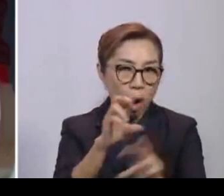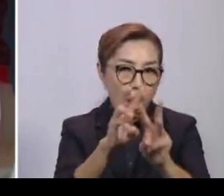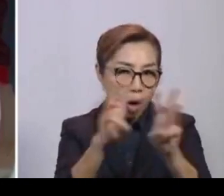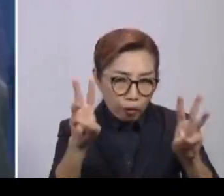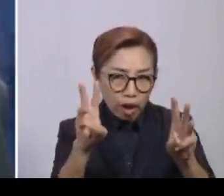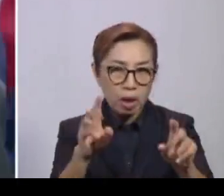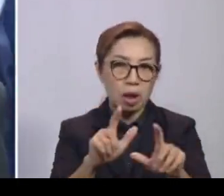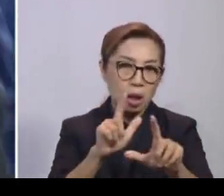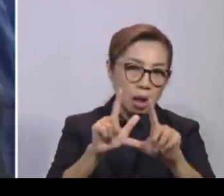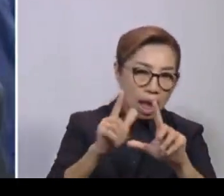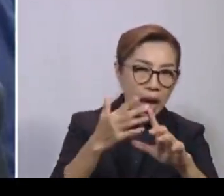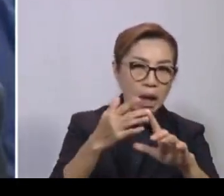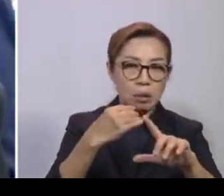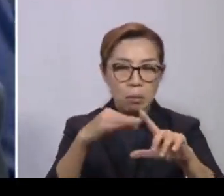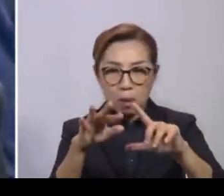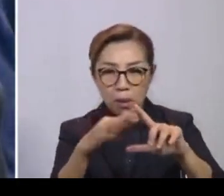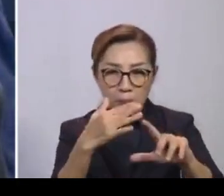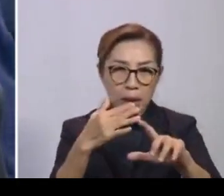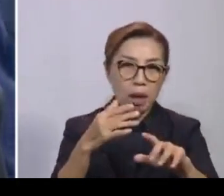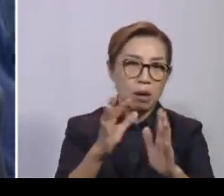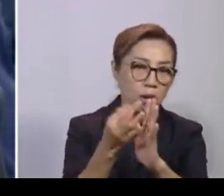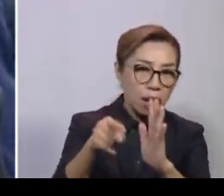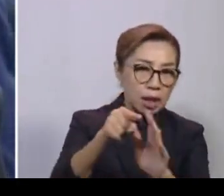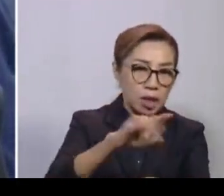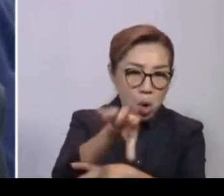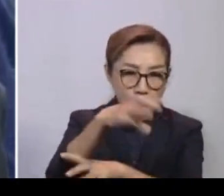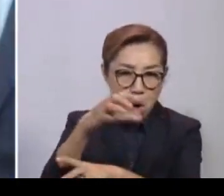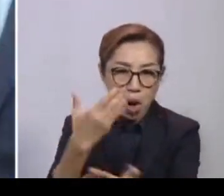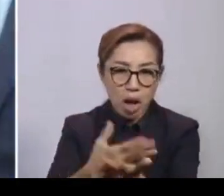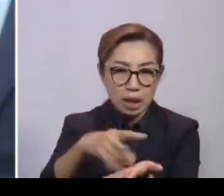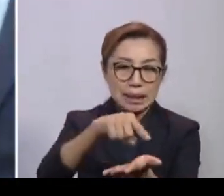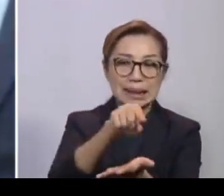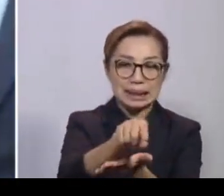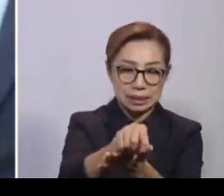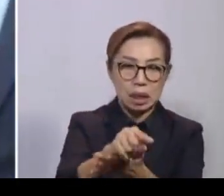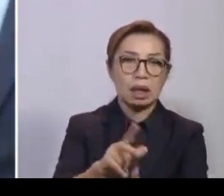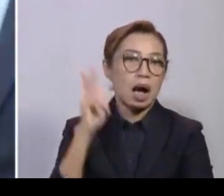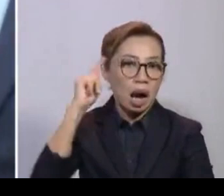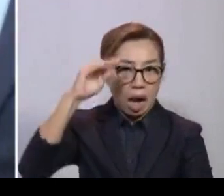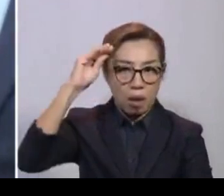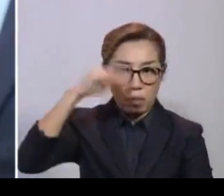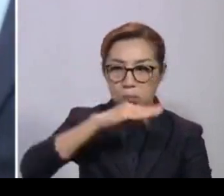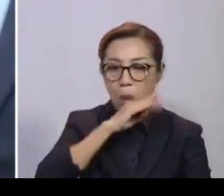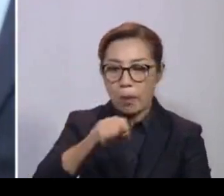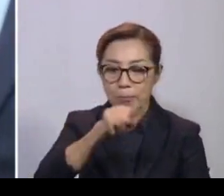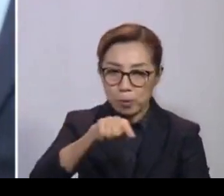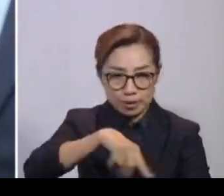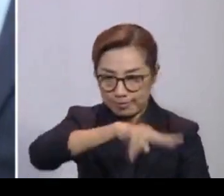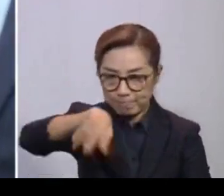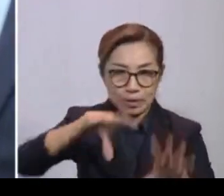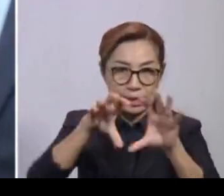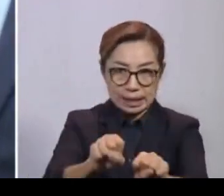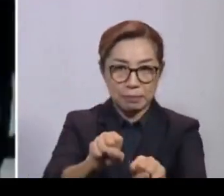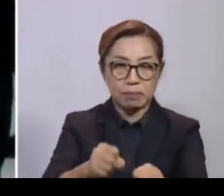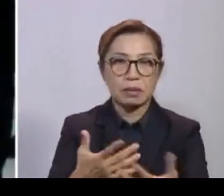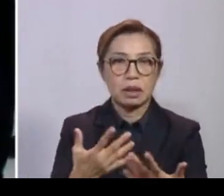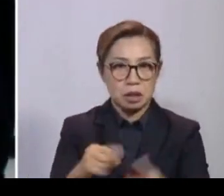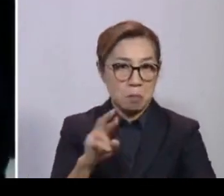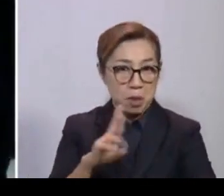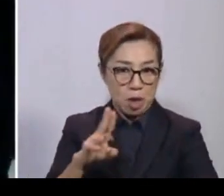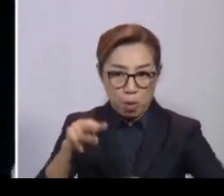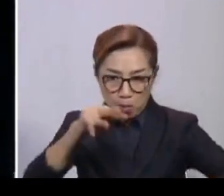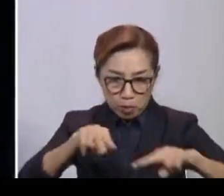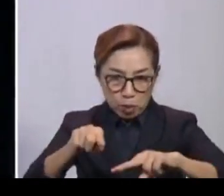เทคนิคสร้างความเสียหายให้กับประชาชนและจะวางมาตรการตรวจสอบอย่างเข้มงวดหลังจากนี้จะมีระบบ